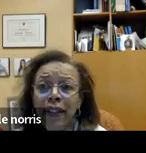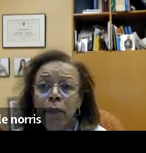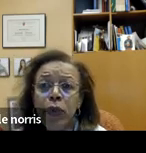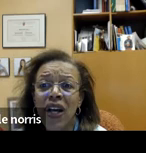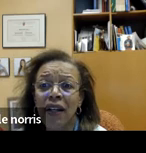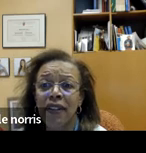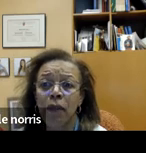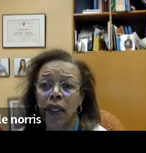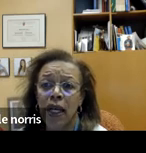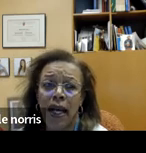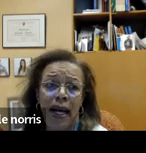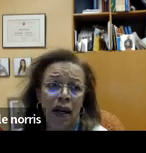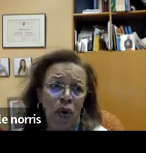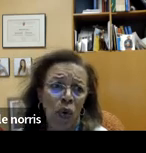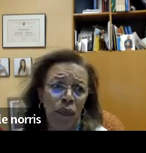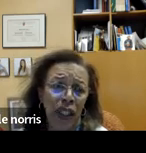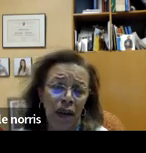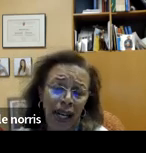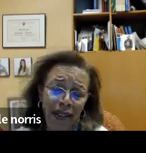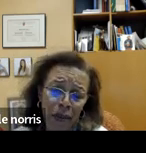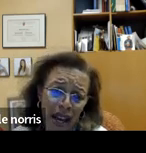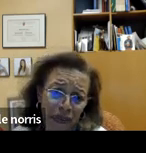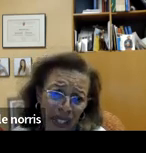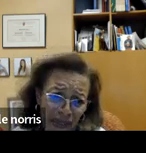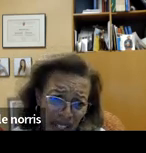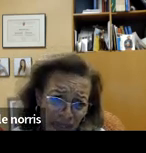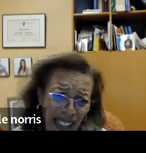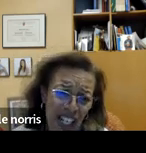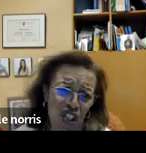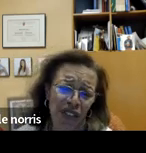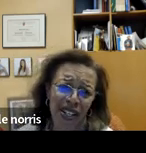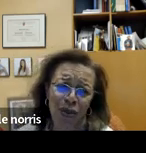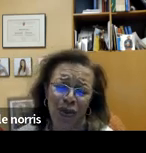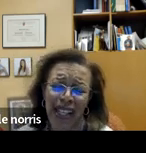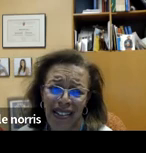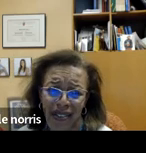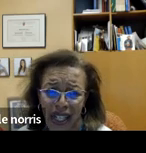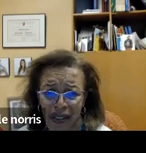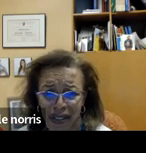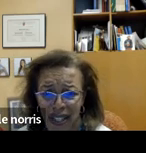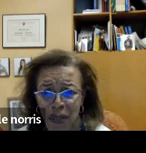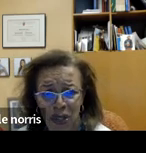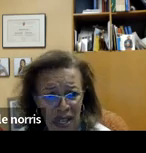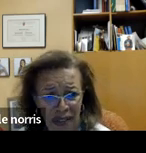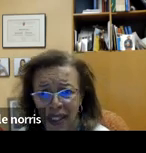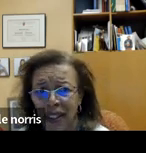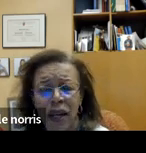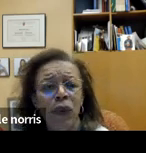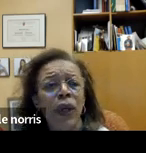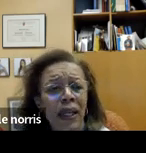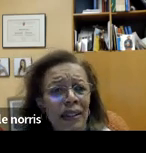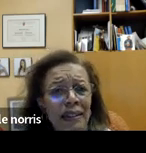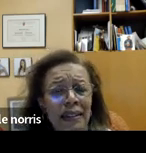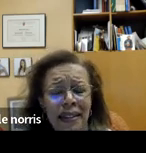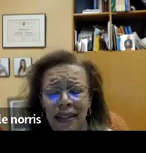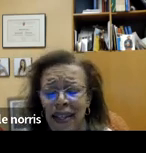on a été plus sensible au fait que le racisme affectait les gens de façon négative dans le système de santé. Il y a